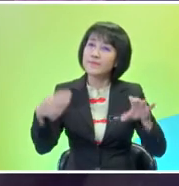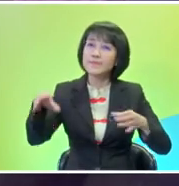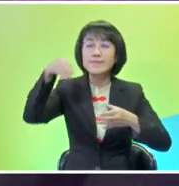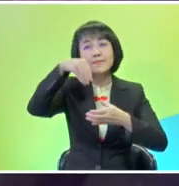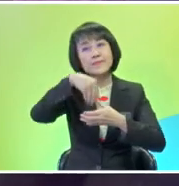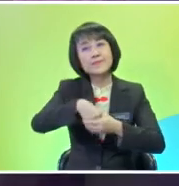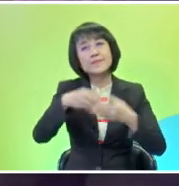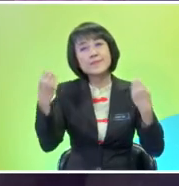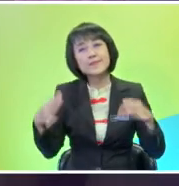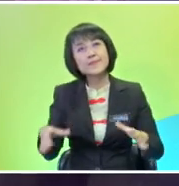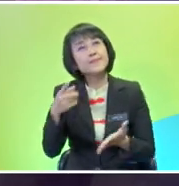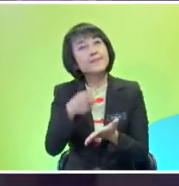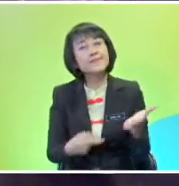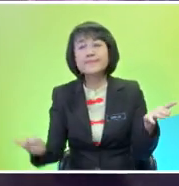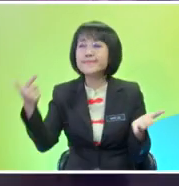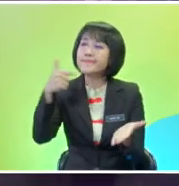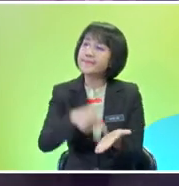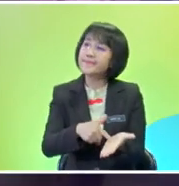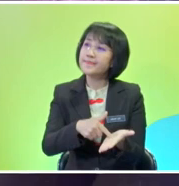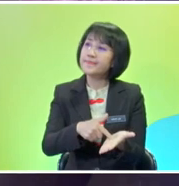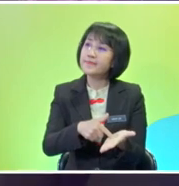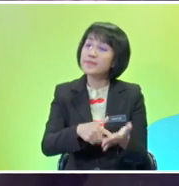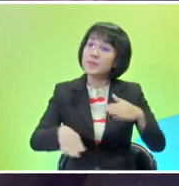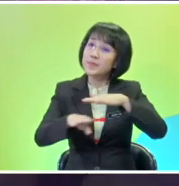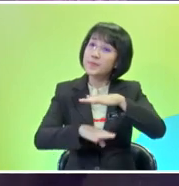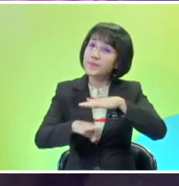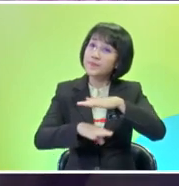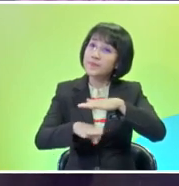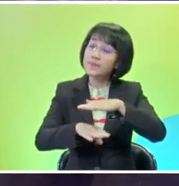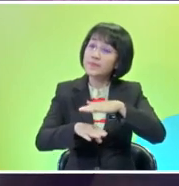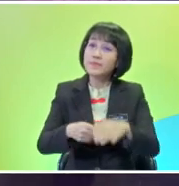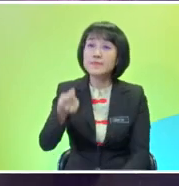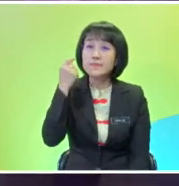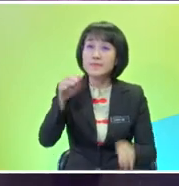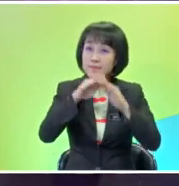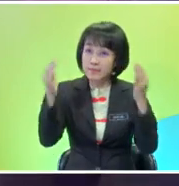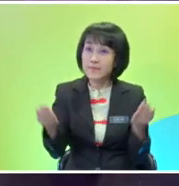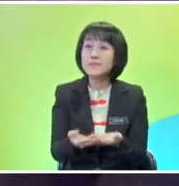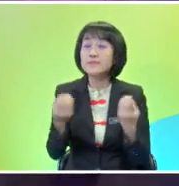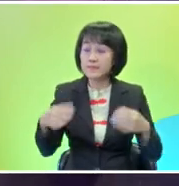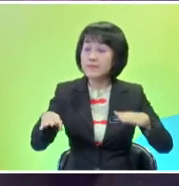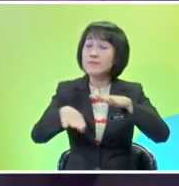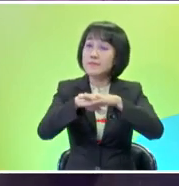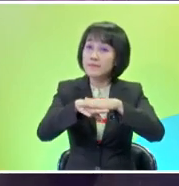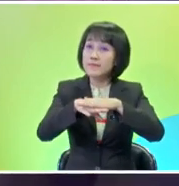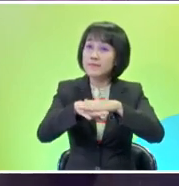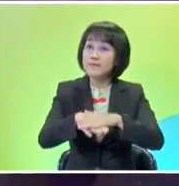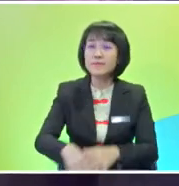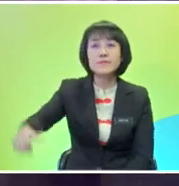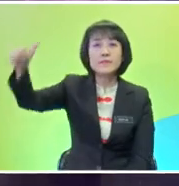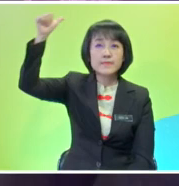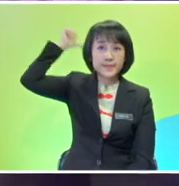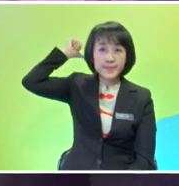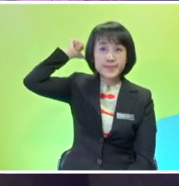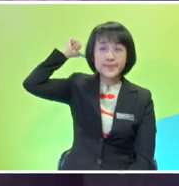kemudian apa lagi ya bawah Cikgu bawah tadi bola dah bawah bawah pun sudah kalau belakang